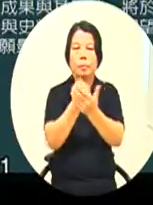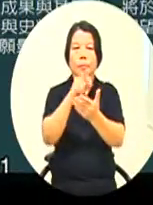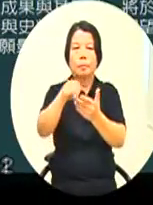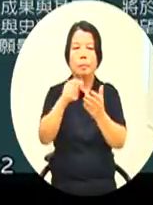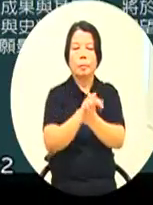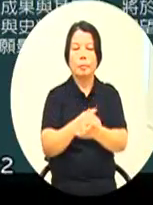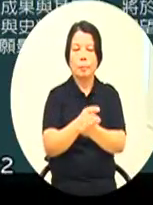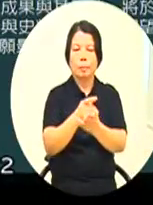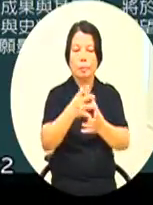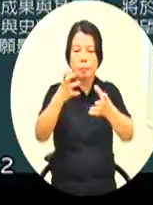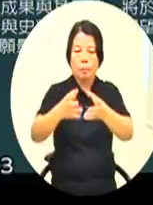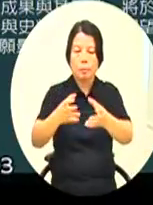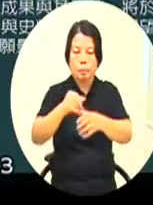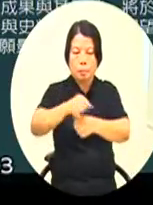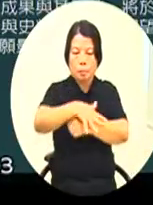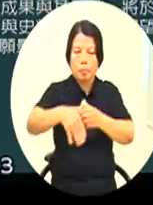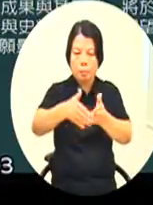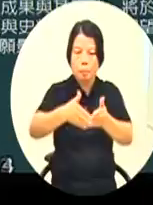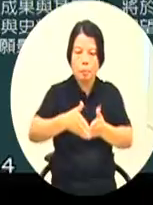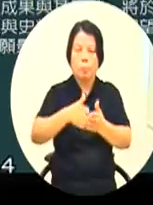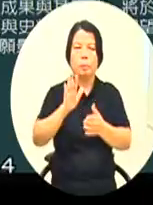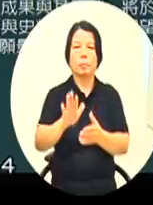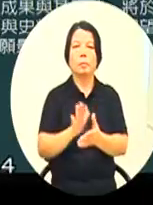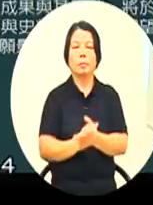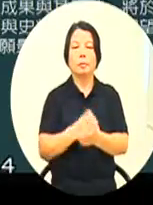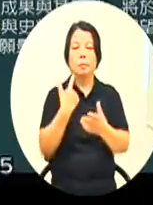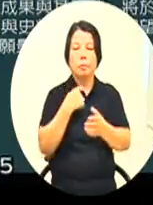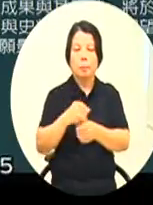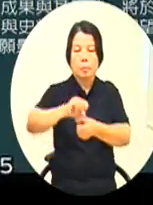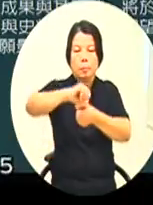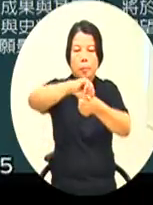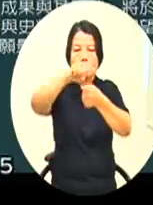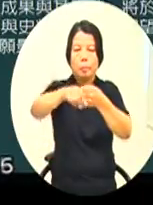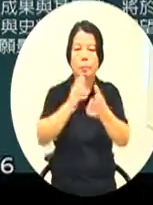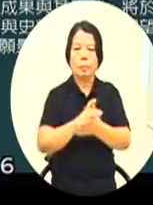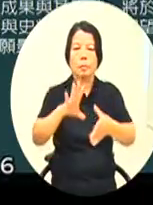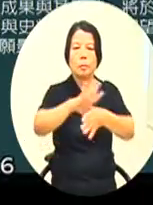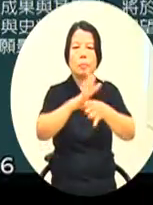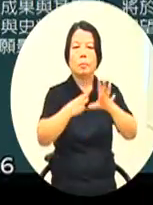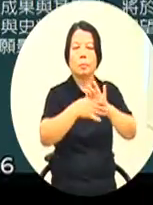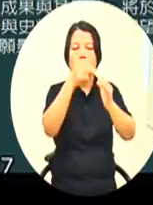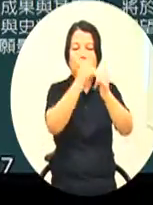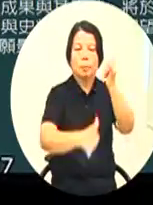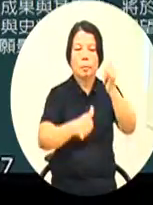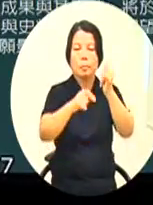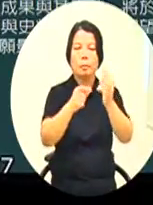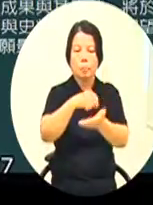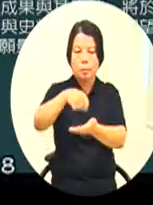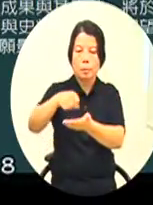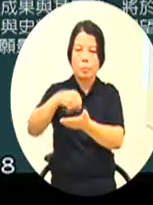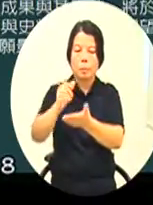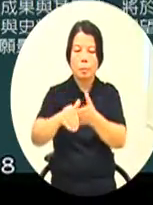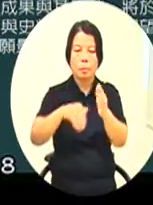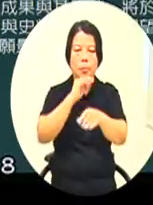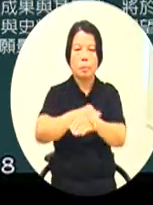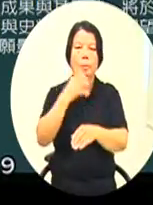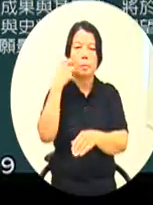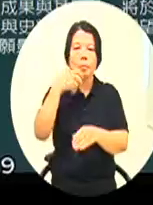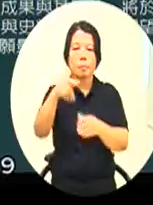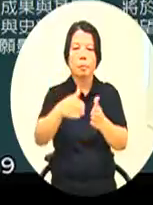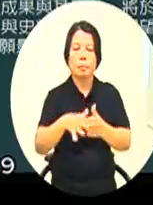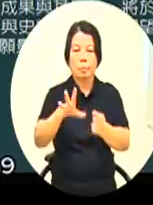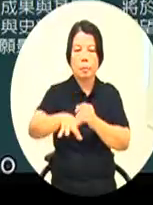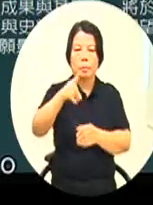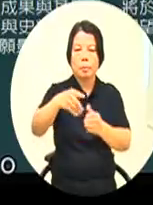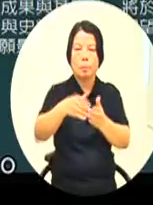哦它有系统性的进行。那为了累积它的文史复刻跟在地文史书写的成果，我们要进行这第一次